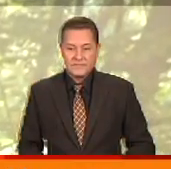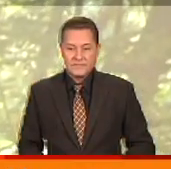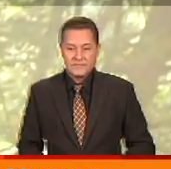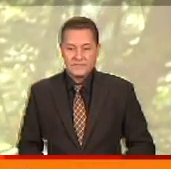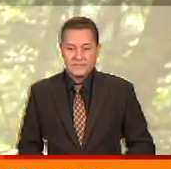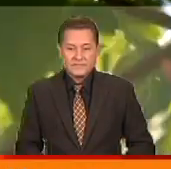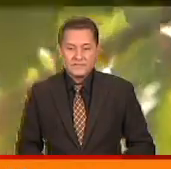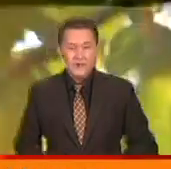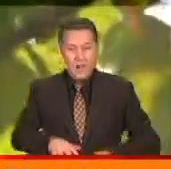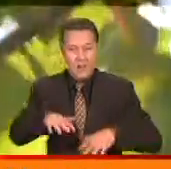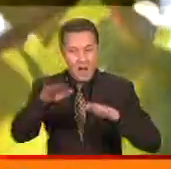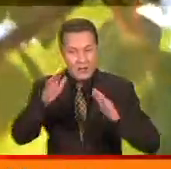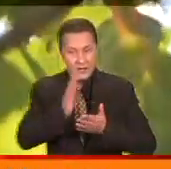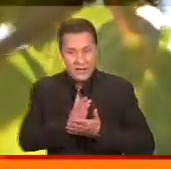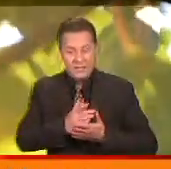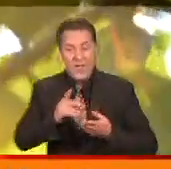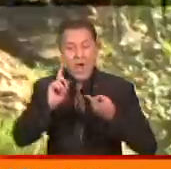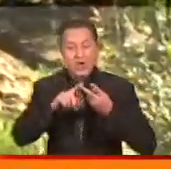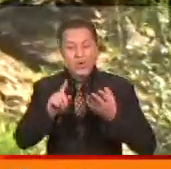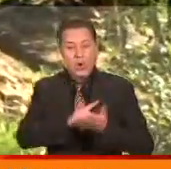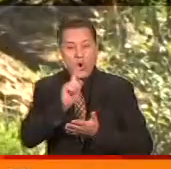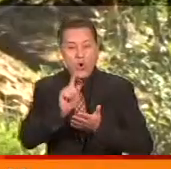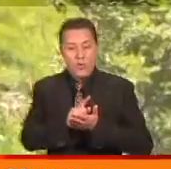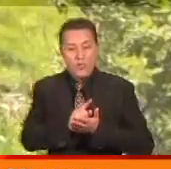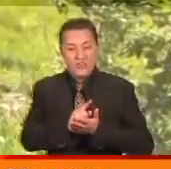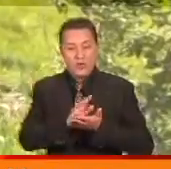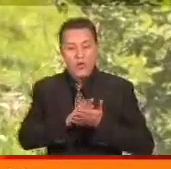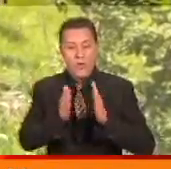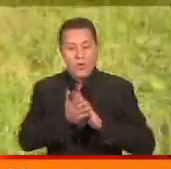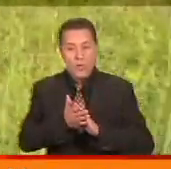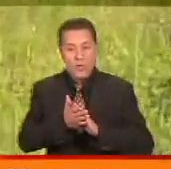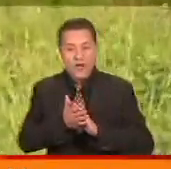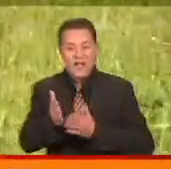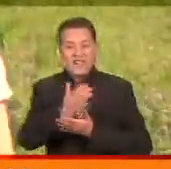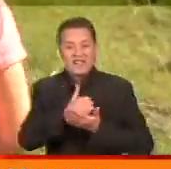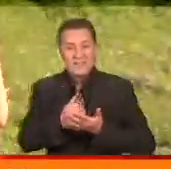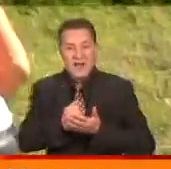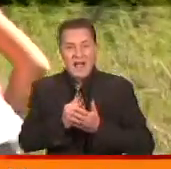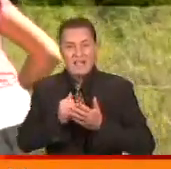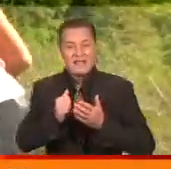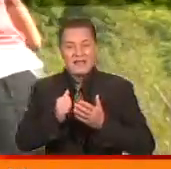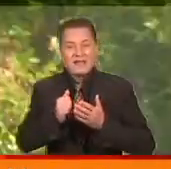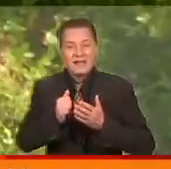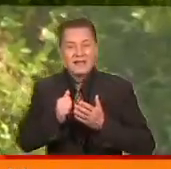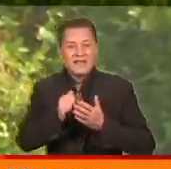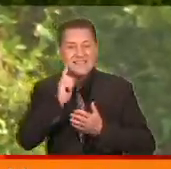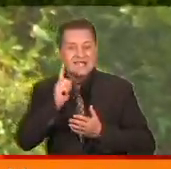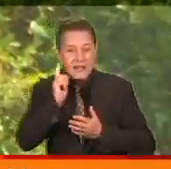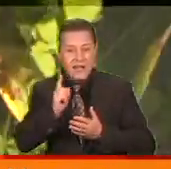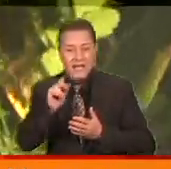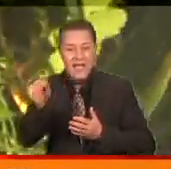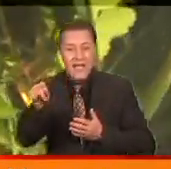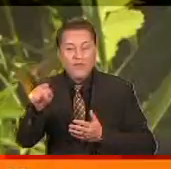Пара йде. Друга обов'язкова умова Карпатича – назбирай собі зілля на його чайній плантації.